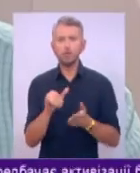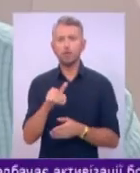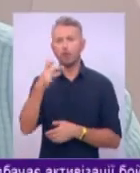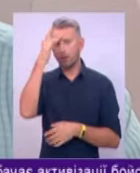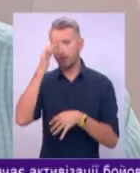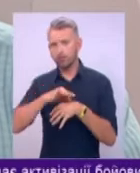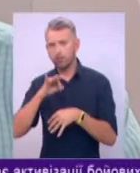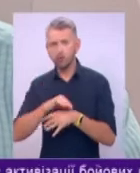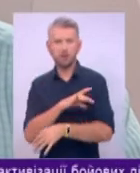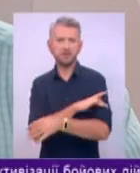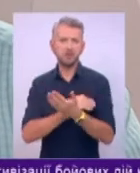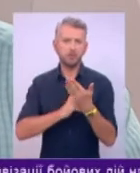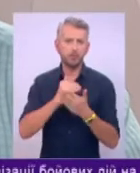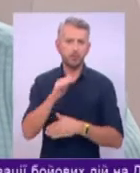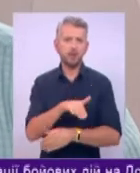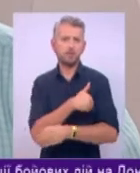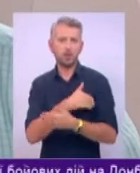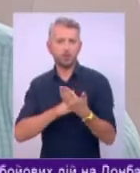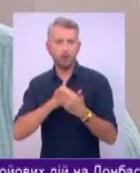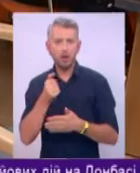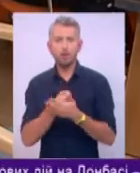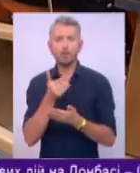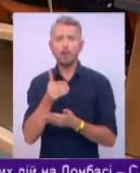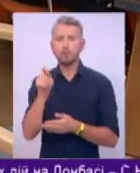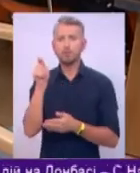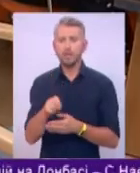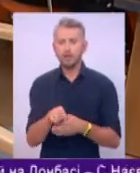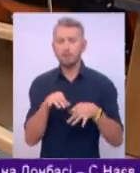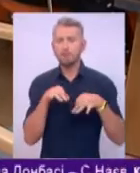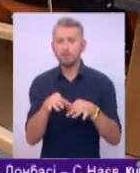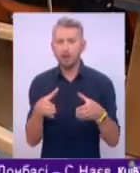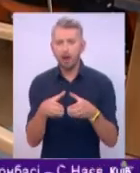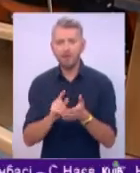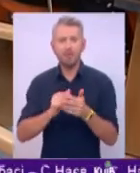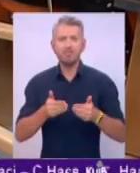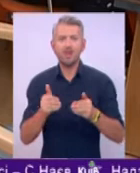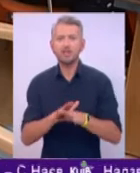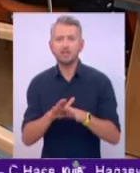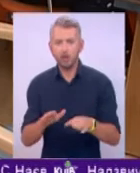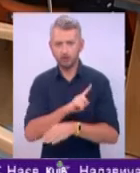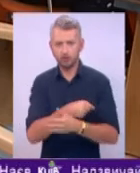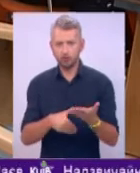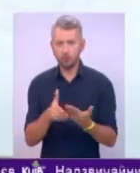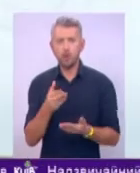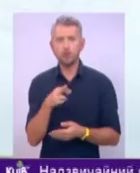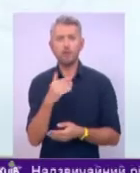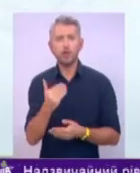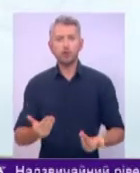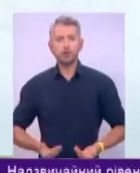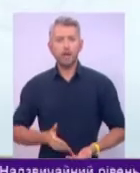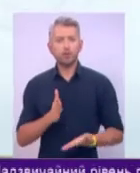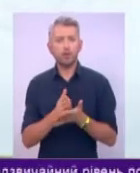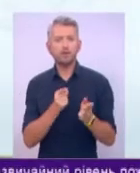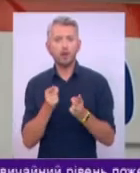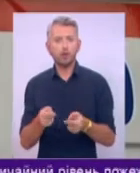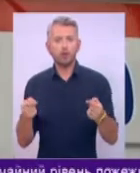болить голова, підвищився тиск чи температура, до вас приїде бригада невідкладної медичної допомоги. Якщо ж для вашого життя існує